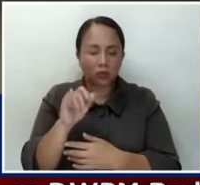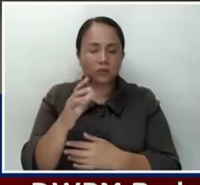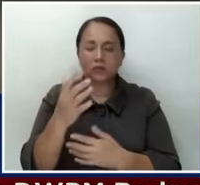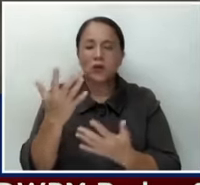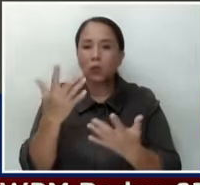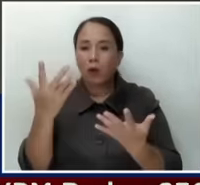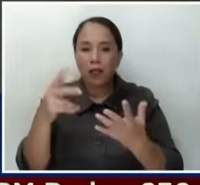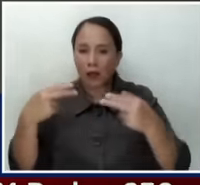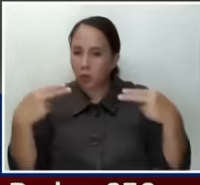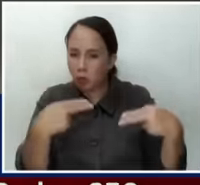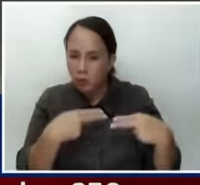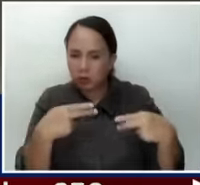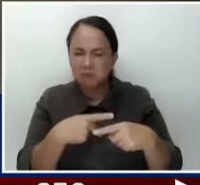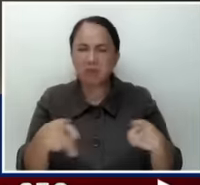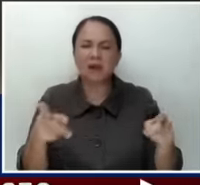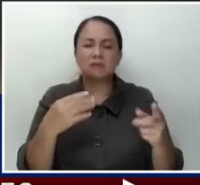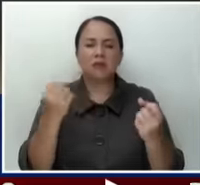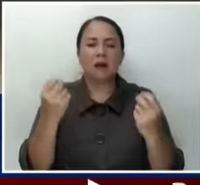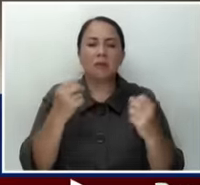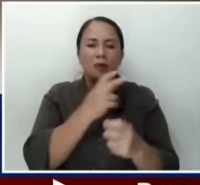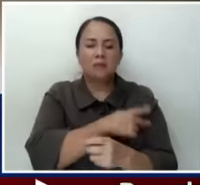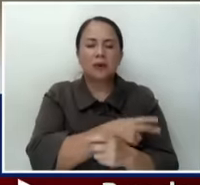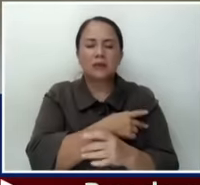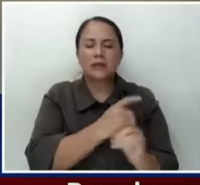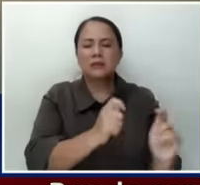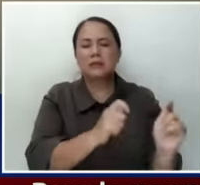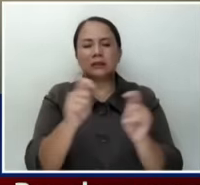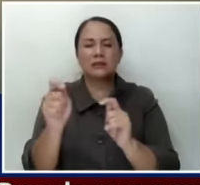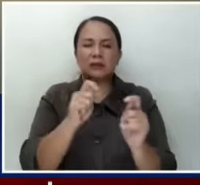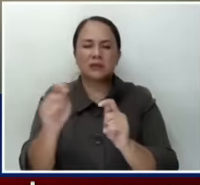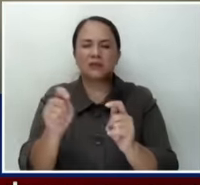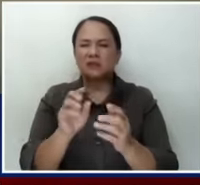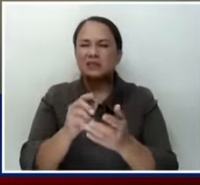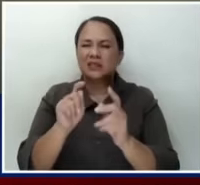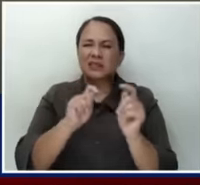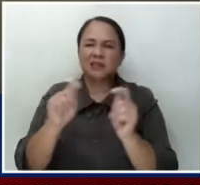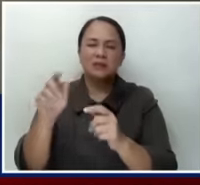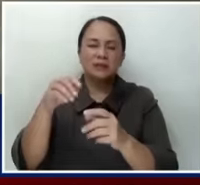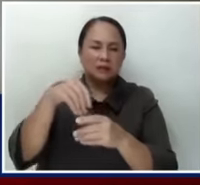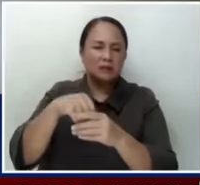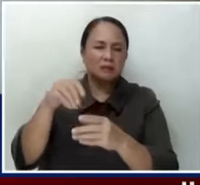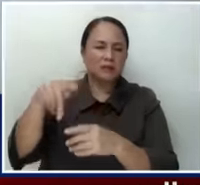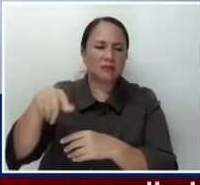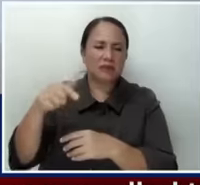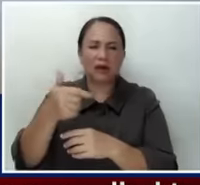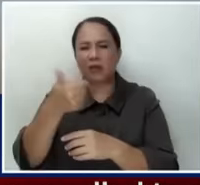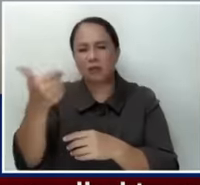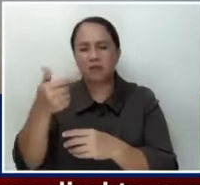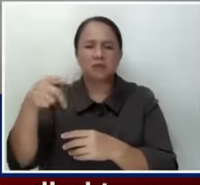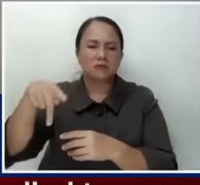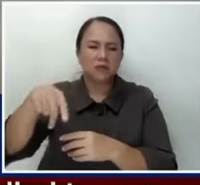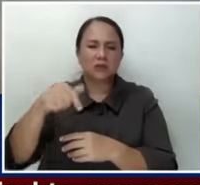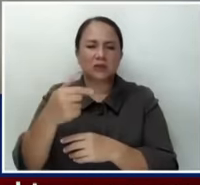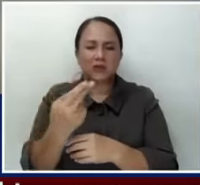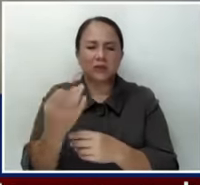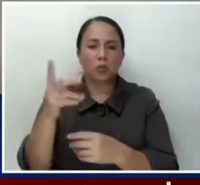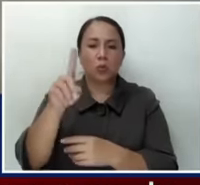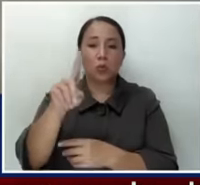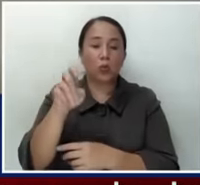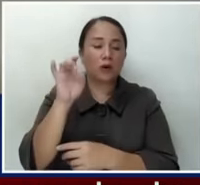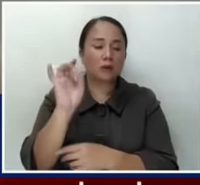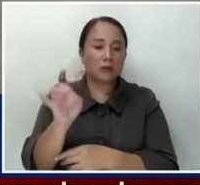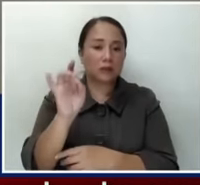pasyente yung na-displace, kailangan dalhin muna sa iba-ibang mga lugar within PGH. Mga 180 patients ito,